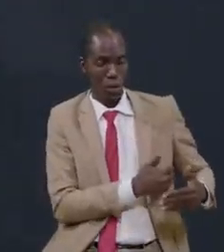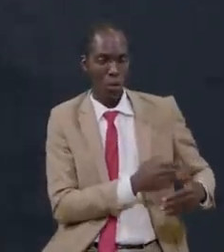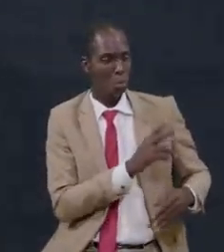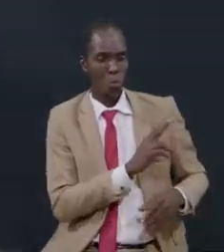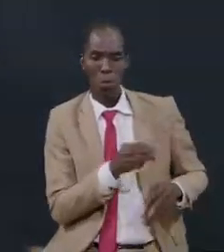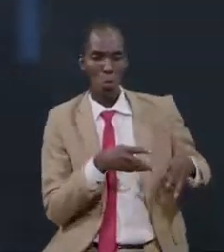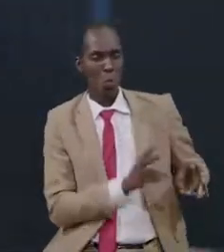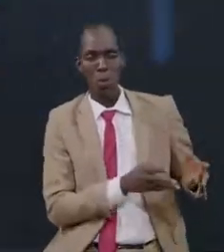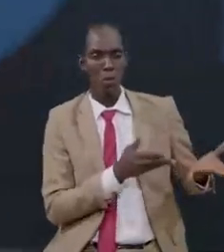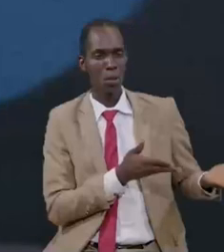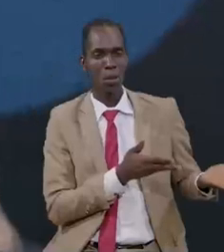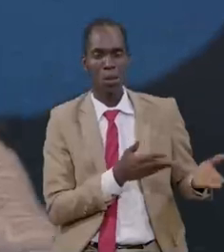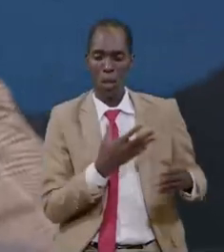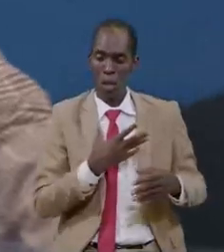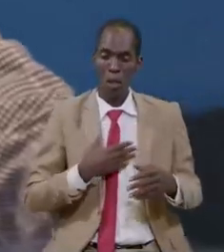voie.